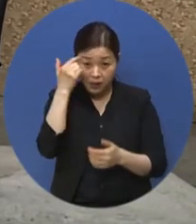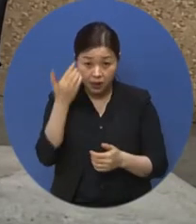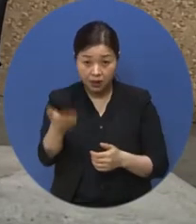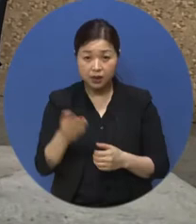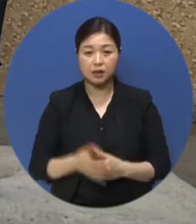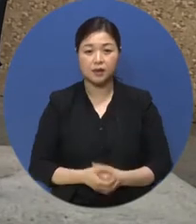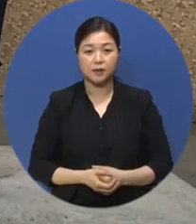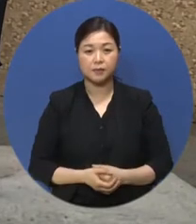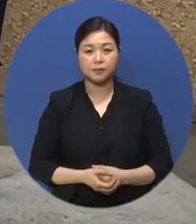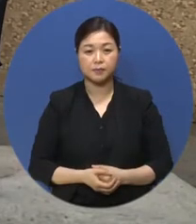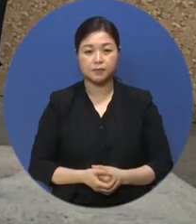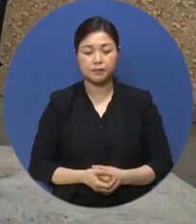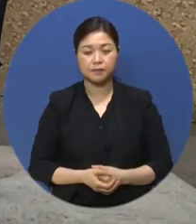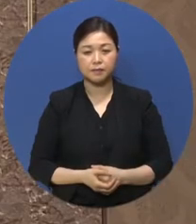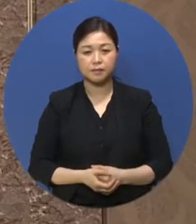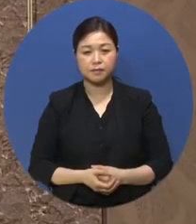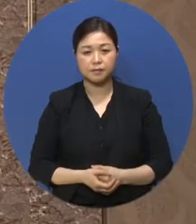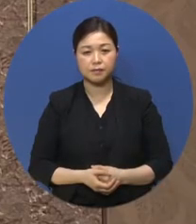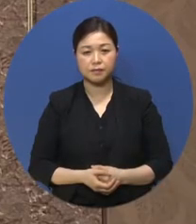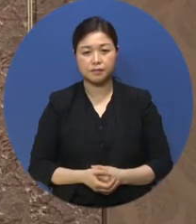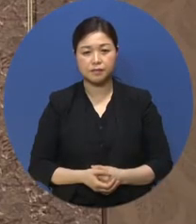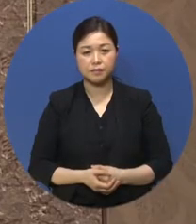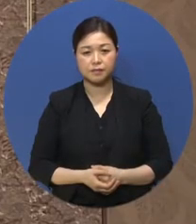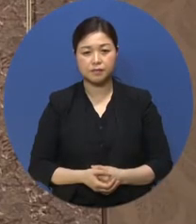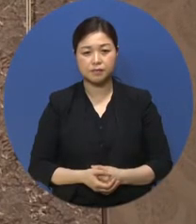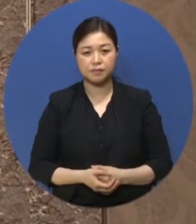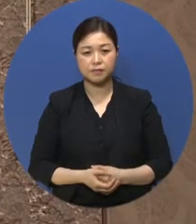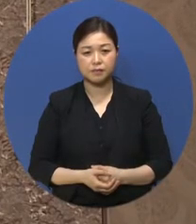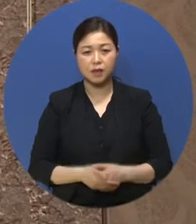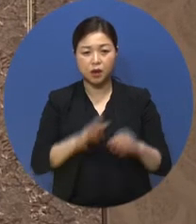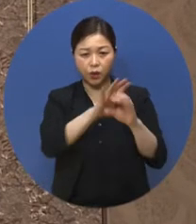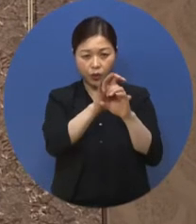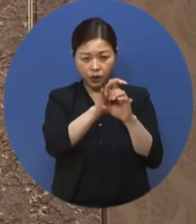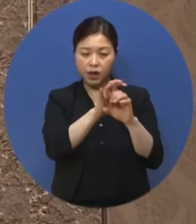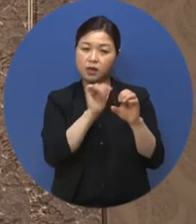저희 입장에서는 그 이게 코로나가